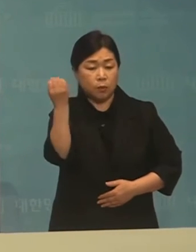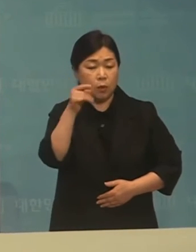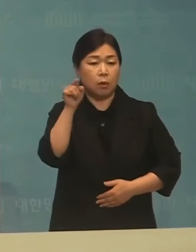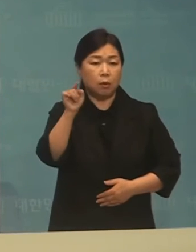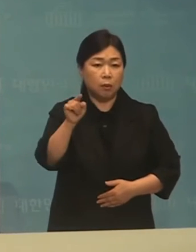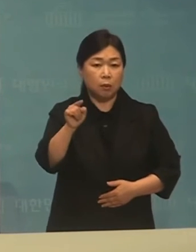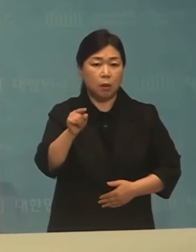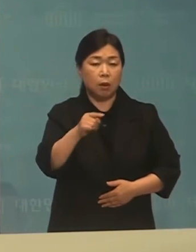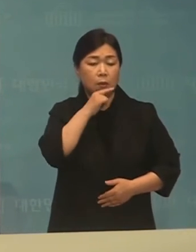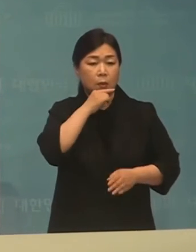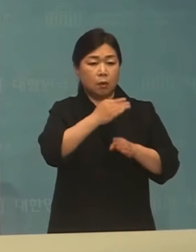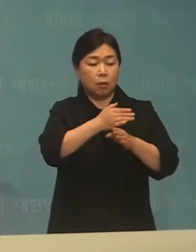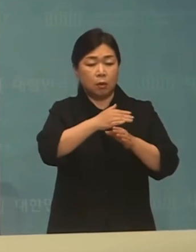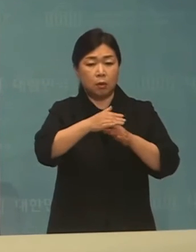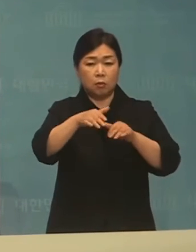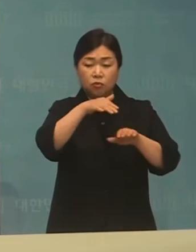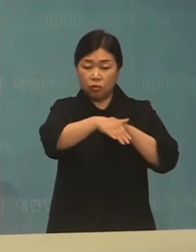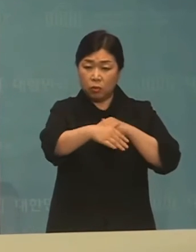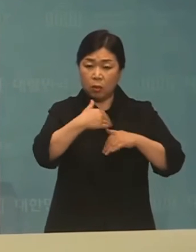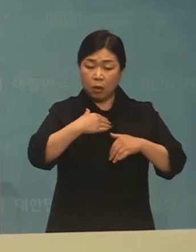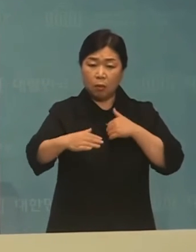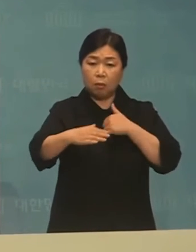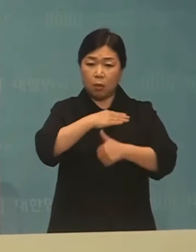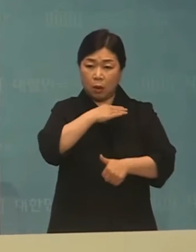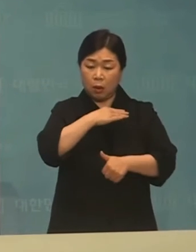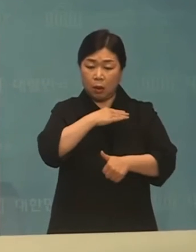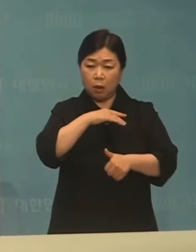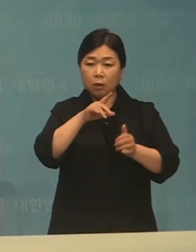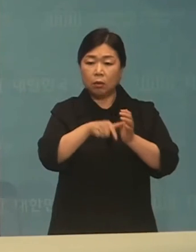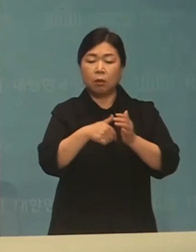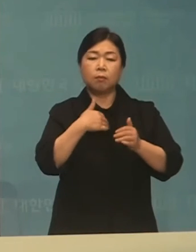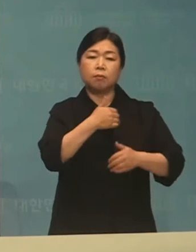조선일보로부터 빨갱이라는 말을 들으면 가슴이 쫙 펴집니다.